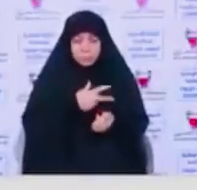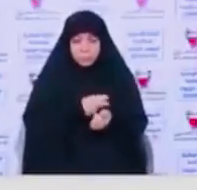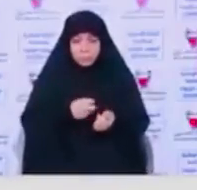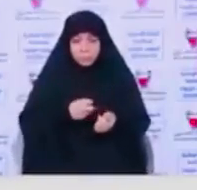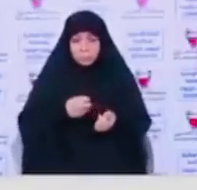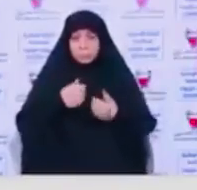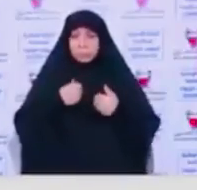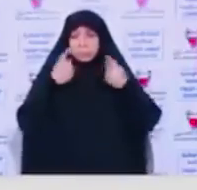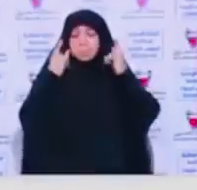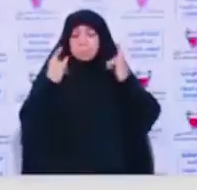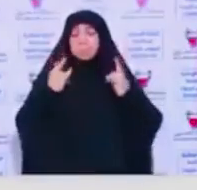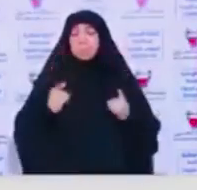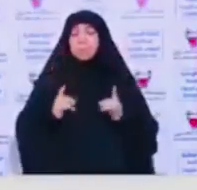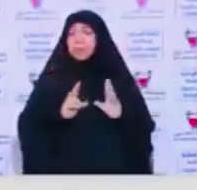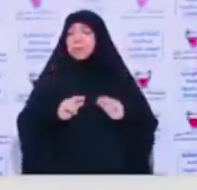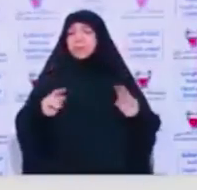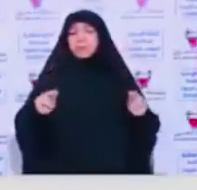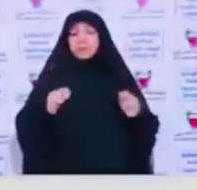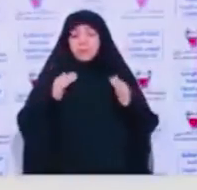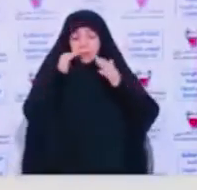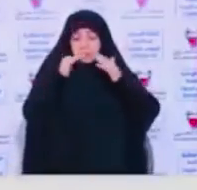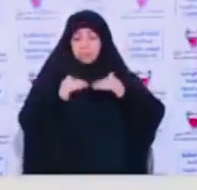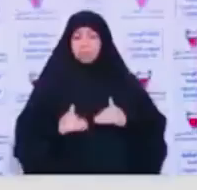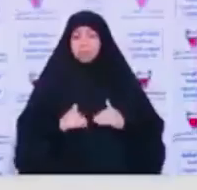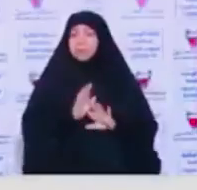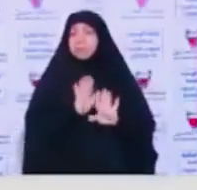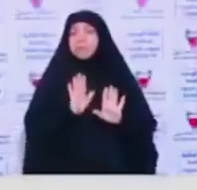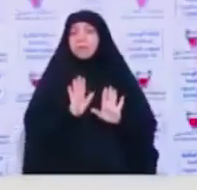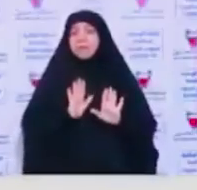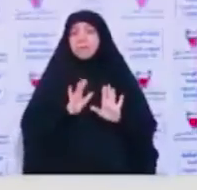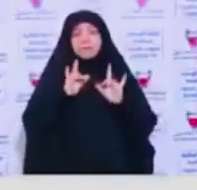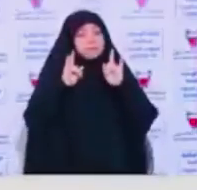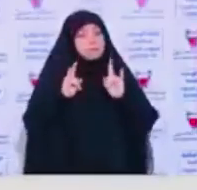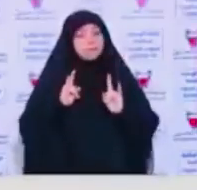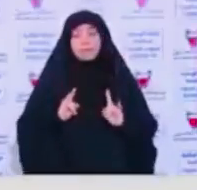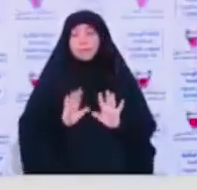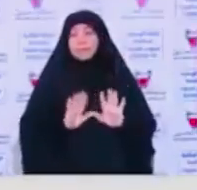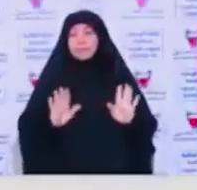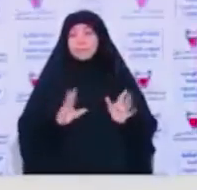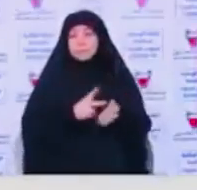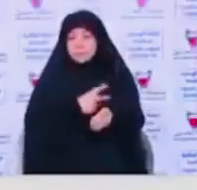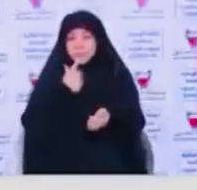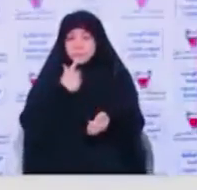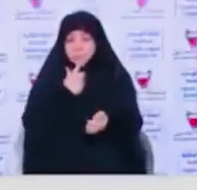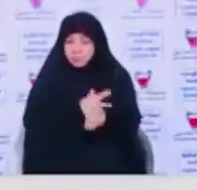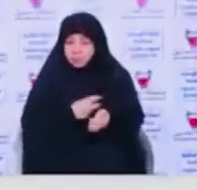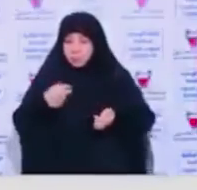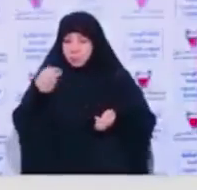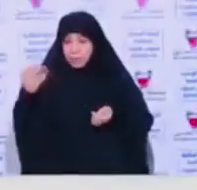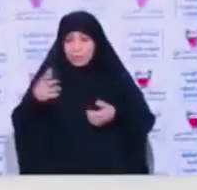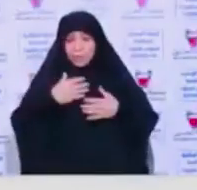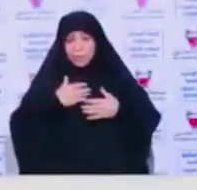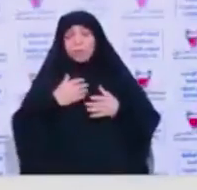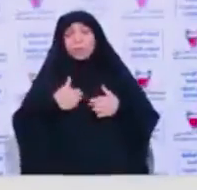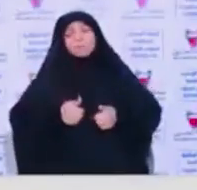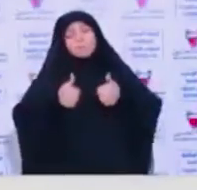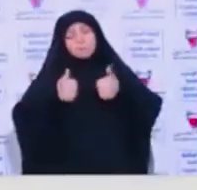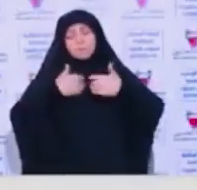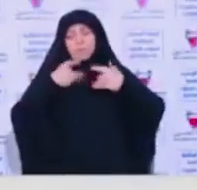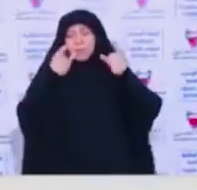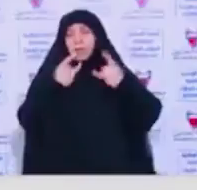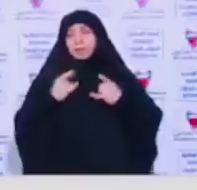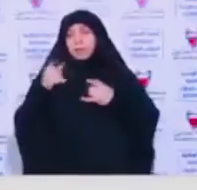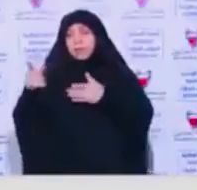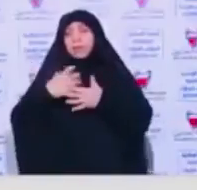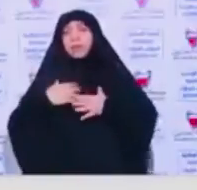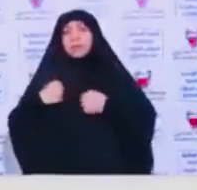من نسبة تعافيك ولا يخليك أكثر عرضة لو قدر الله أنك تتعرض لهذا الفيروس. في نفس الوقت سبحانك